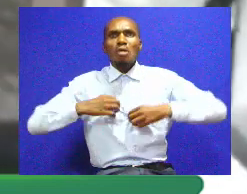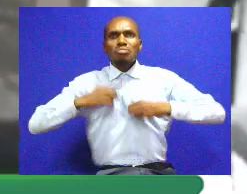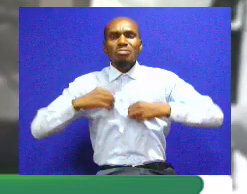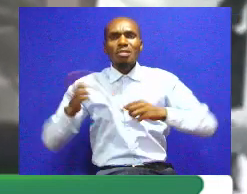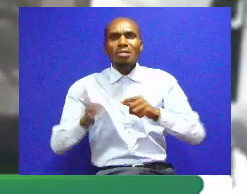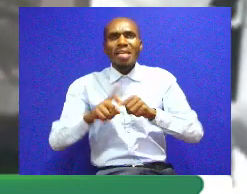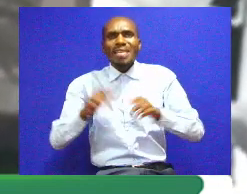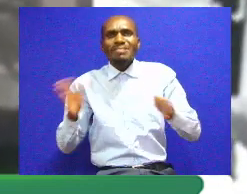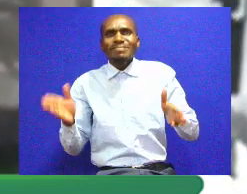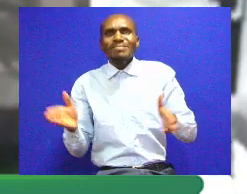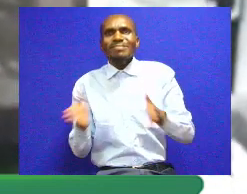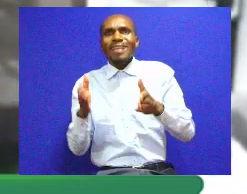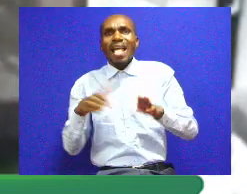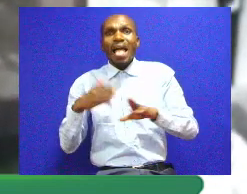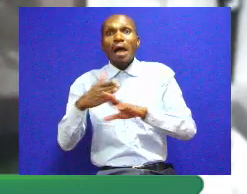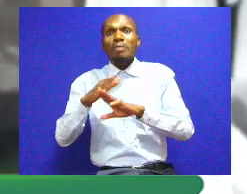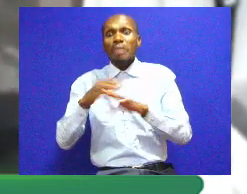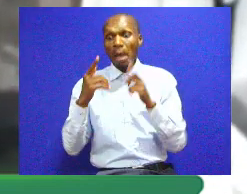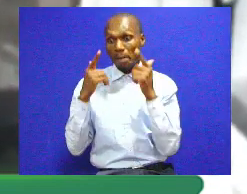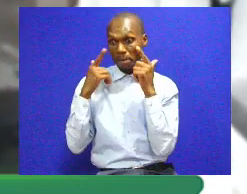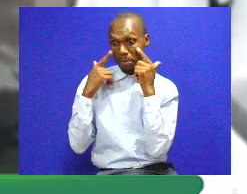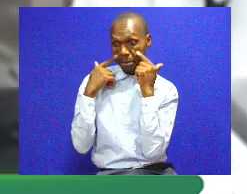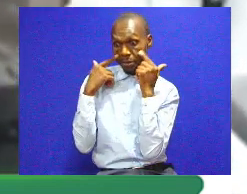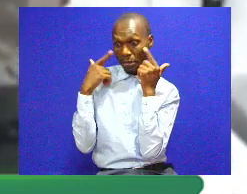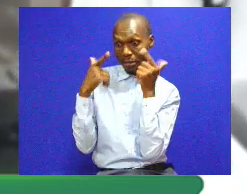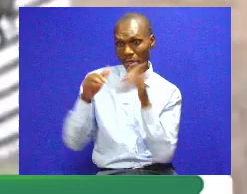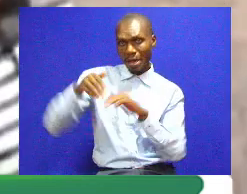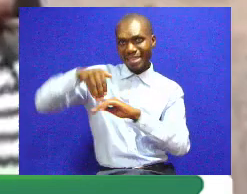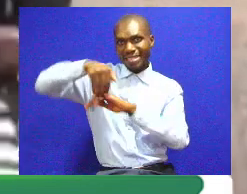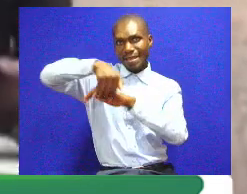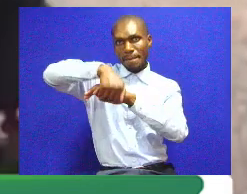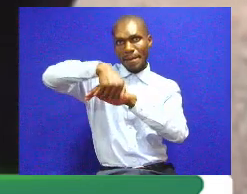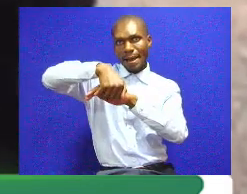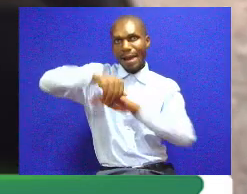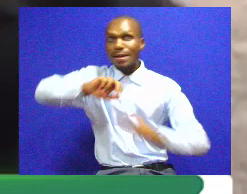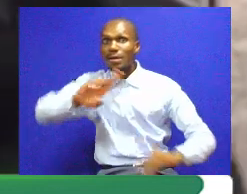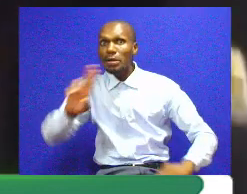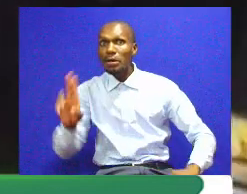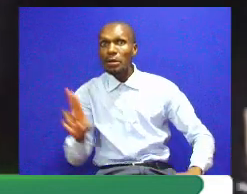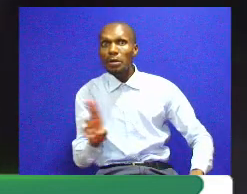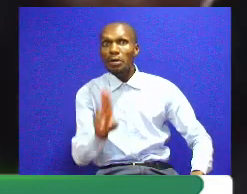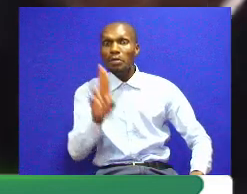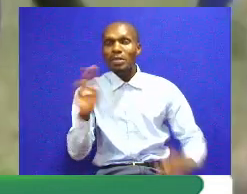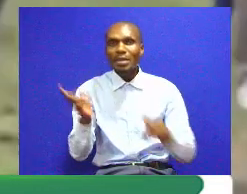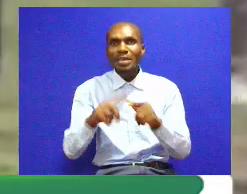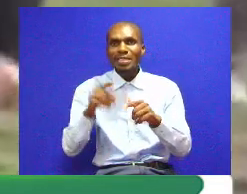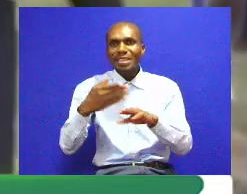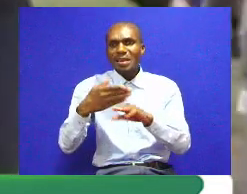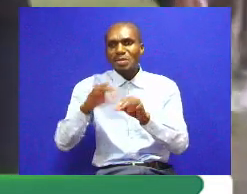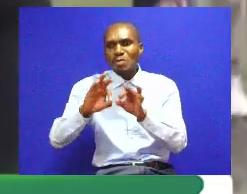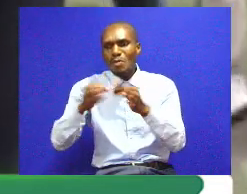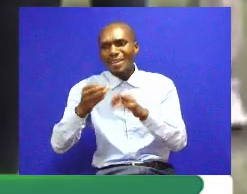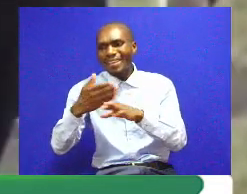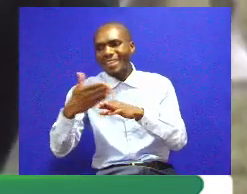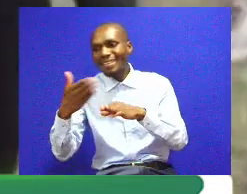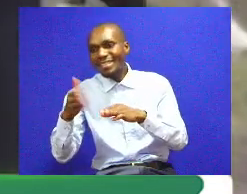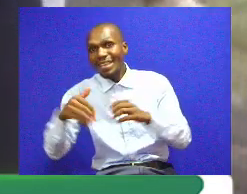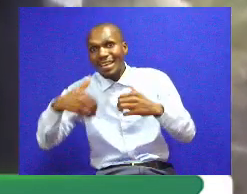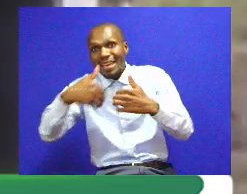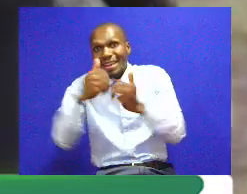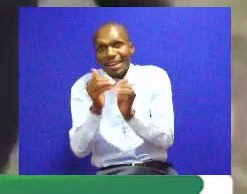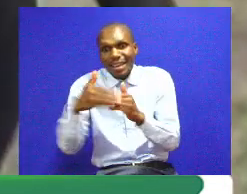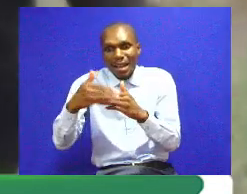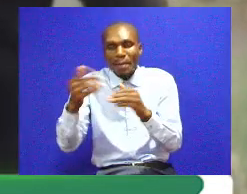yego toka kwege tamba kiobo chenu kwa sepada. Eyo etumegeta sensemeyo getugutire isiko ye kambani yo